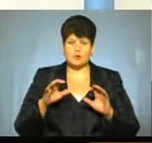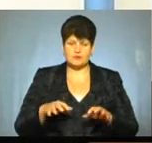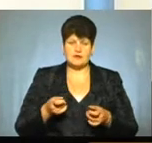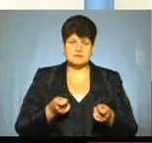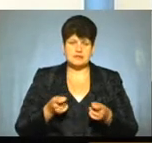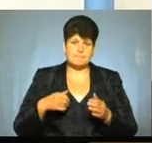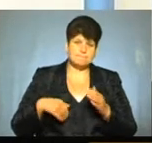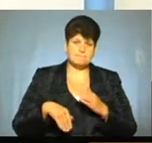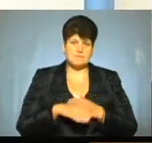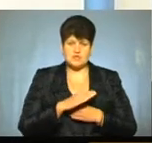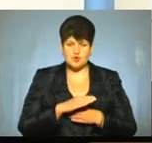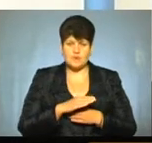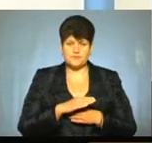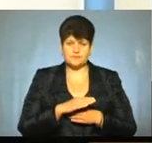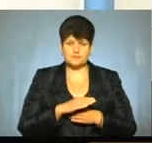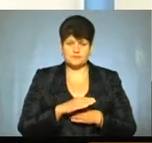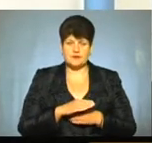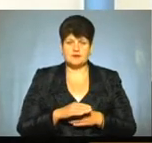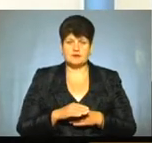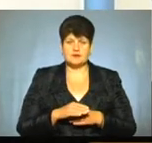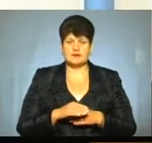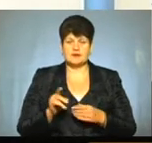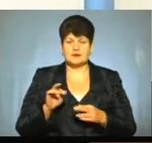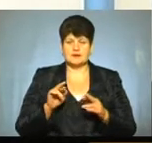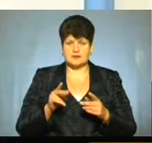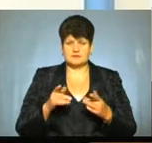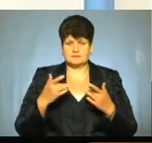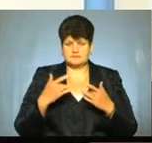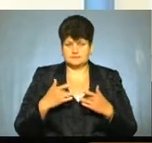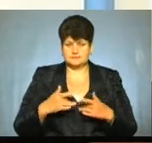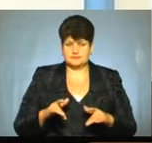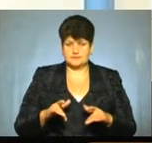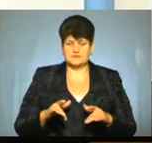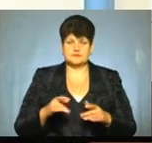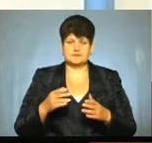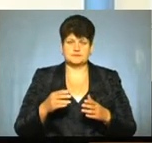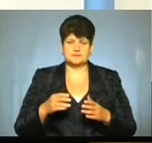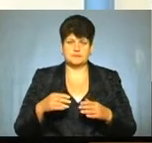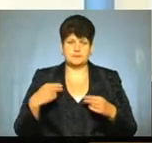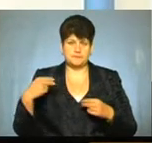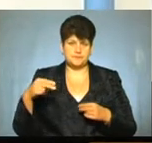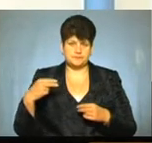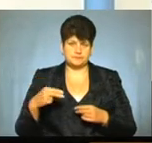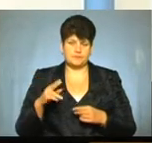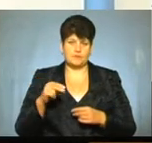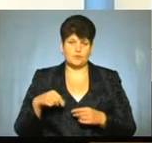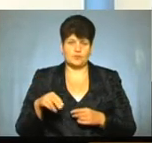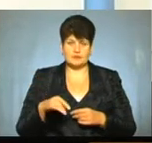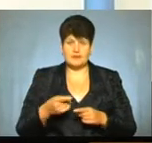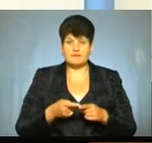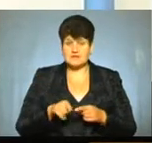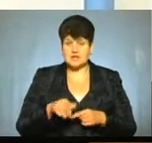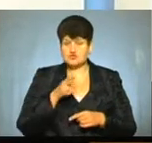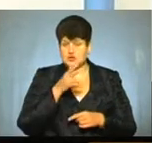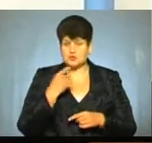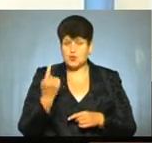голова адміністрації пішов після того, як склав повноваження після президентських виборів, так, і фактично, а